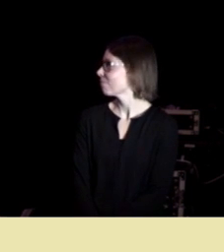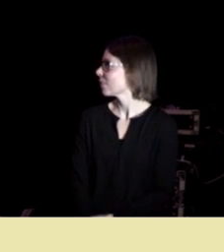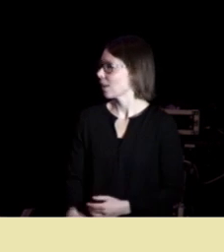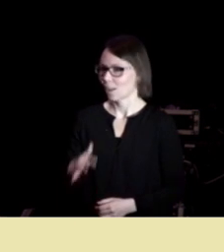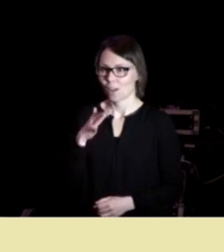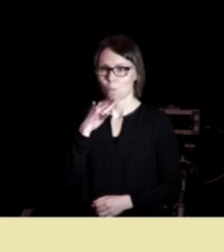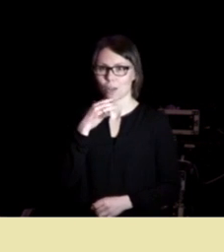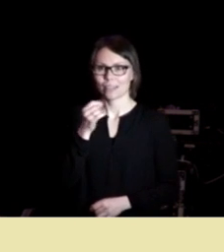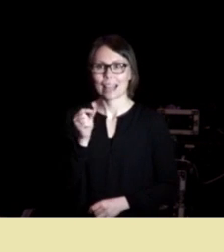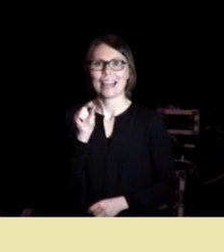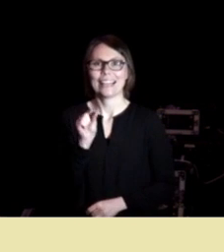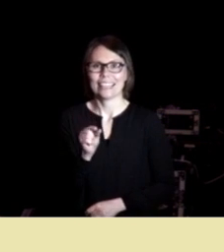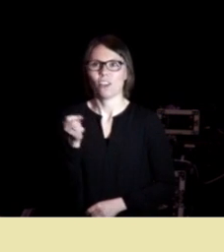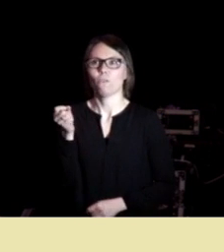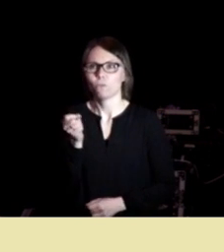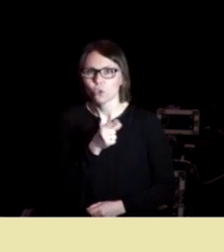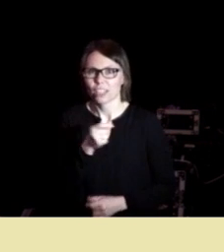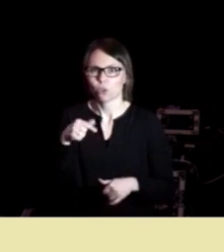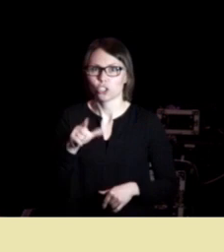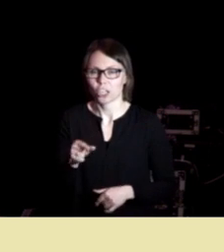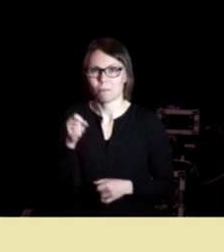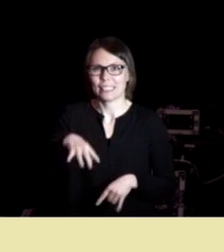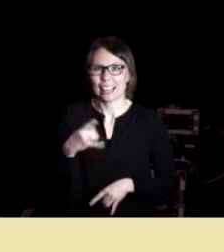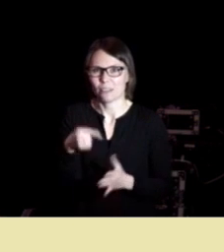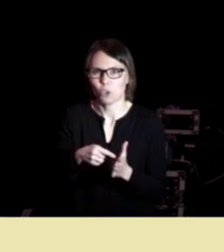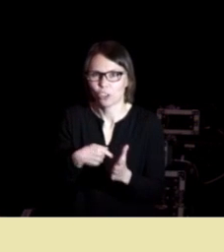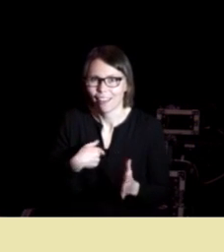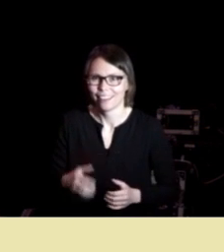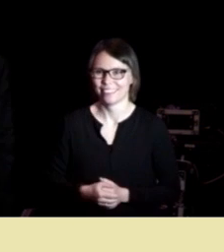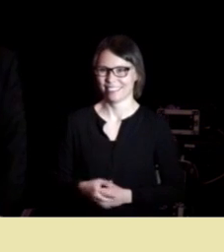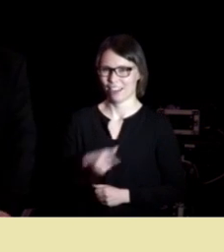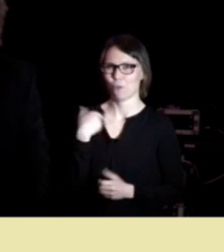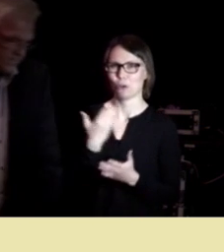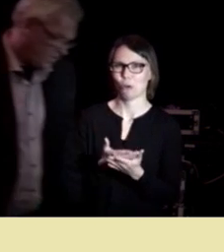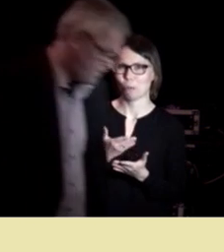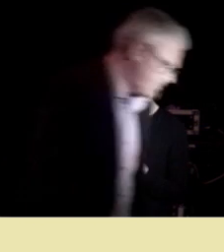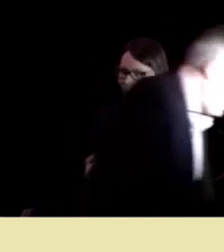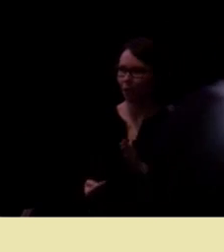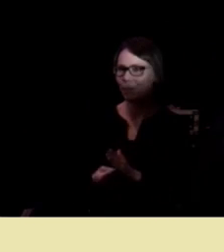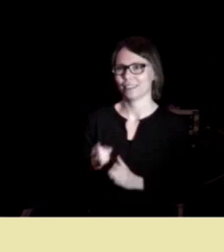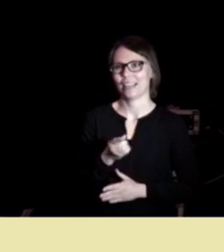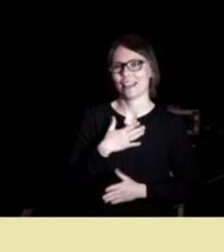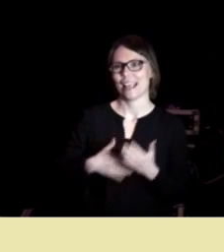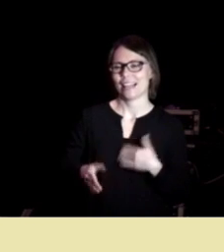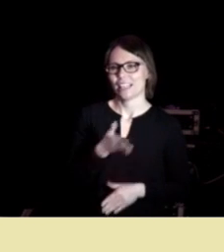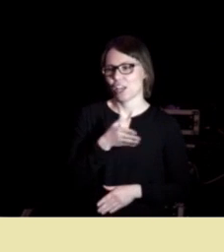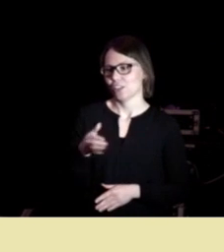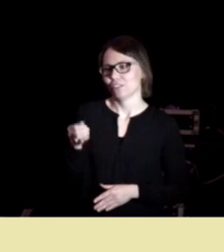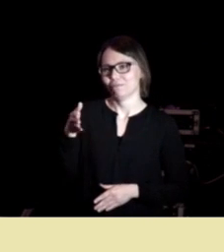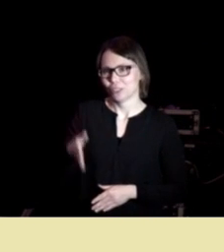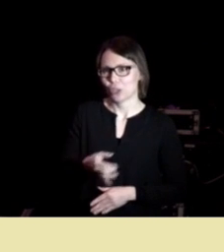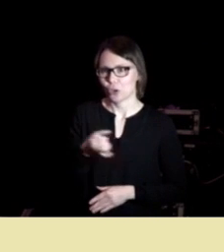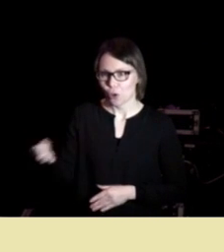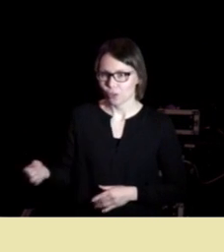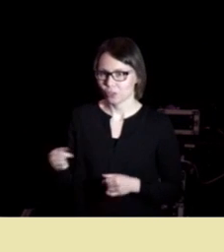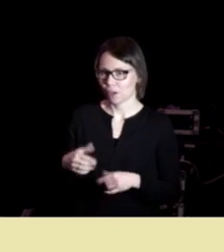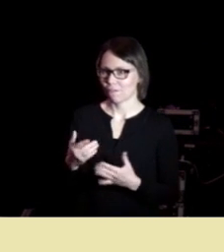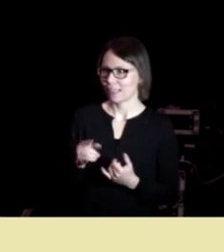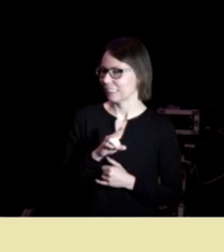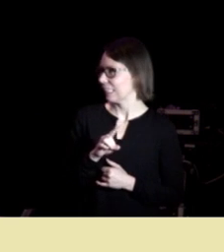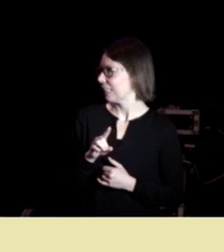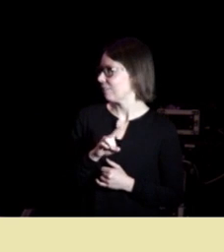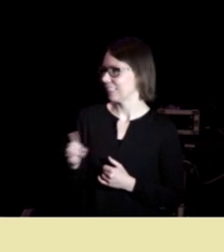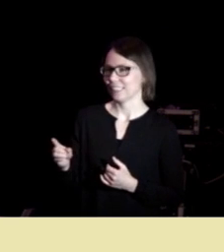Jeg snakker litt fortere i ett minutt da. Vårt oppdrag er å bidra til at Helse Sør-Øst når 65 dagers